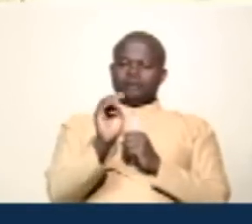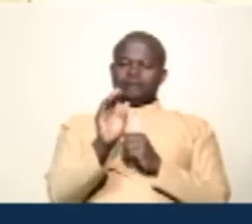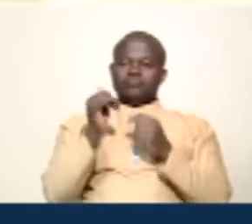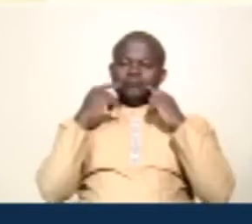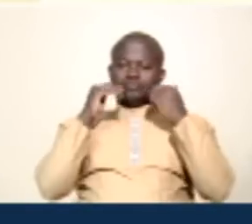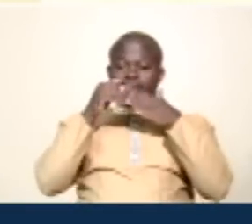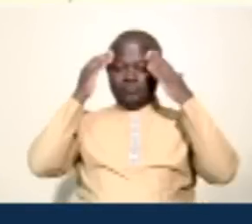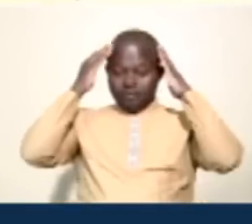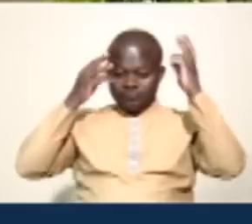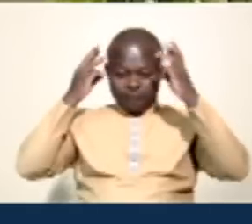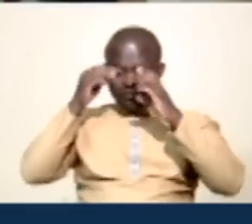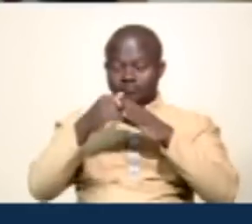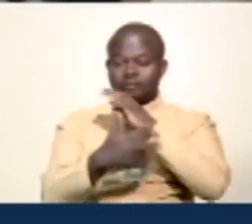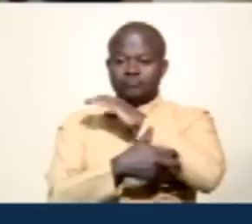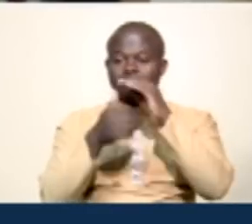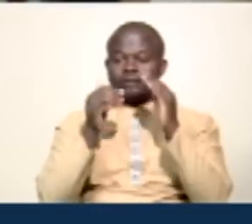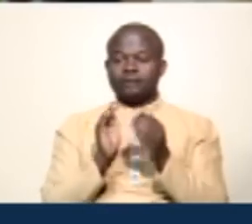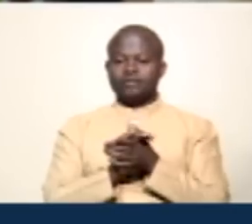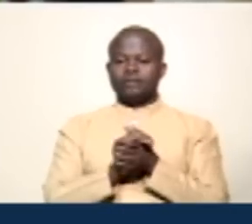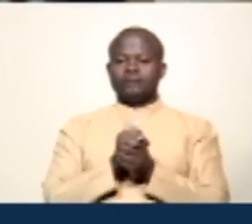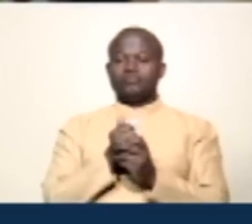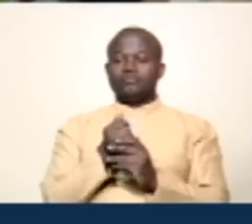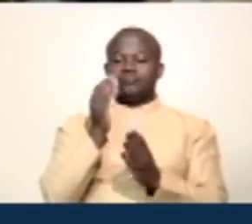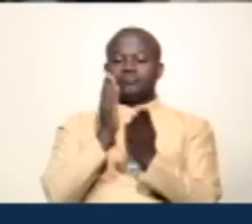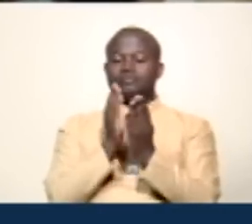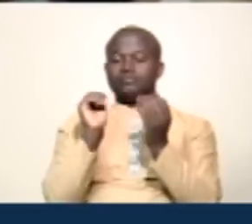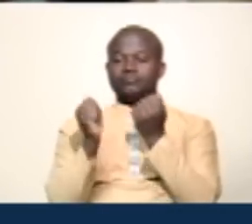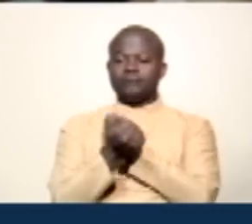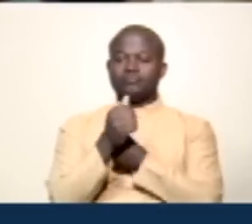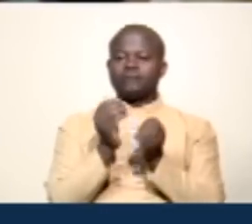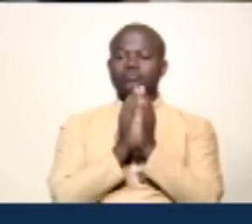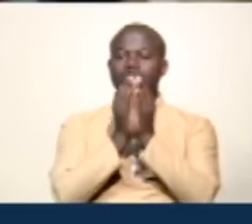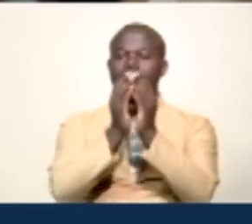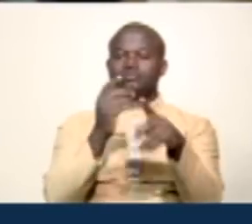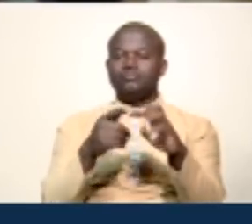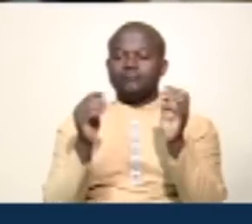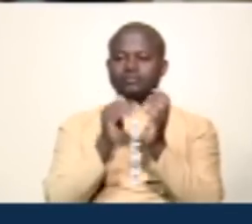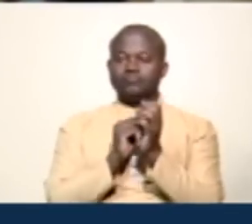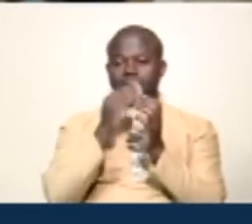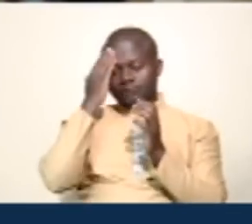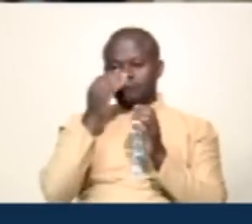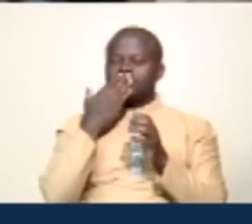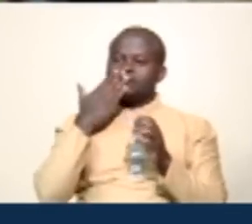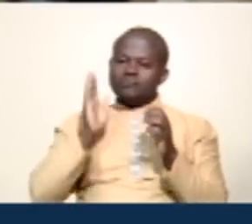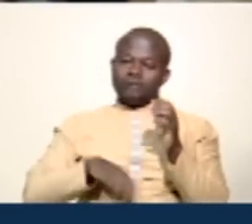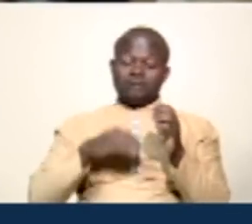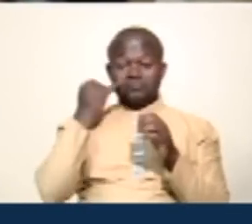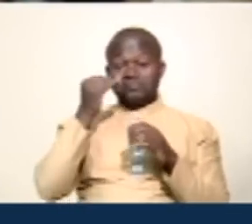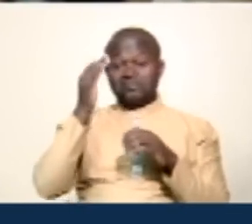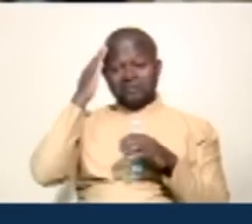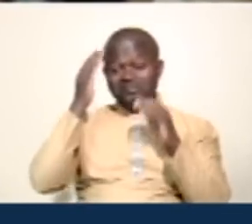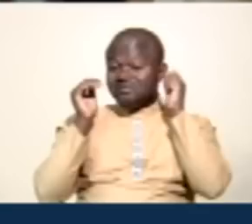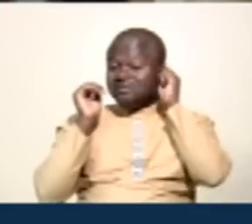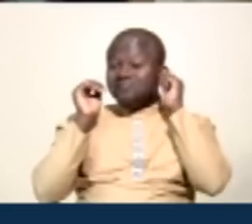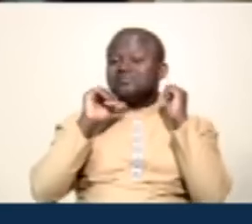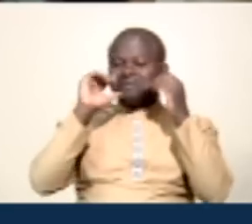baravuga ko bahangayikishijwe n'ubu bujura. Bari ibimyumbati ya cyangugu kandi ibazi kwirura bakajya niba bajya kwiyinikira